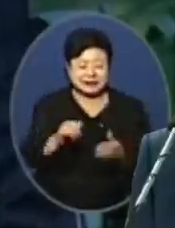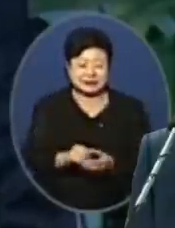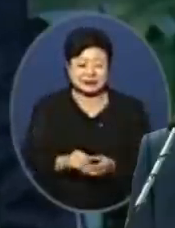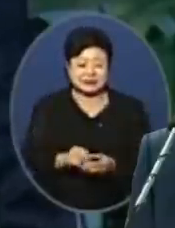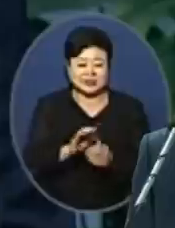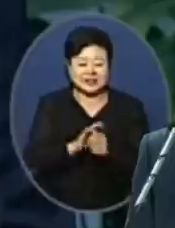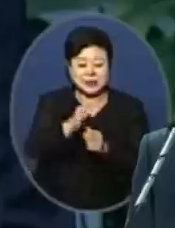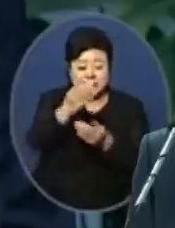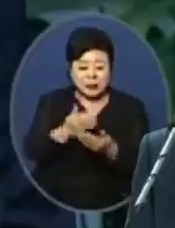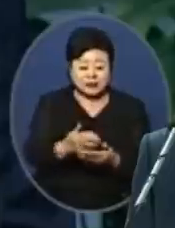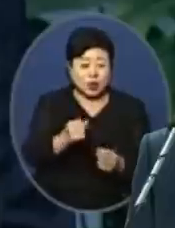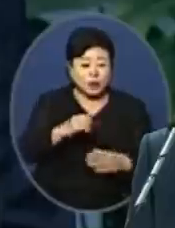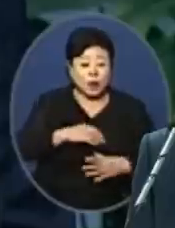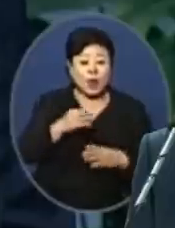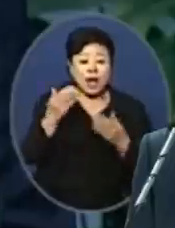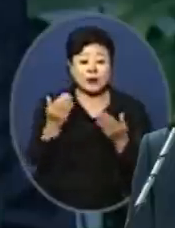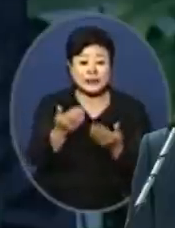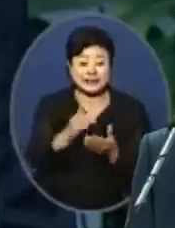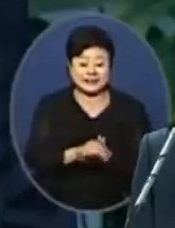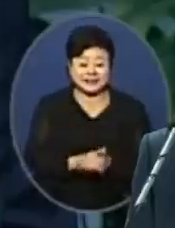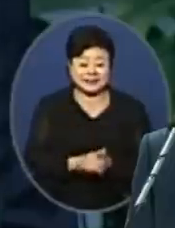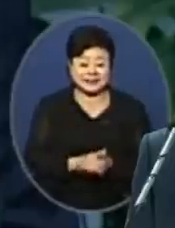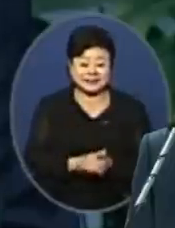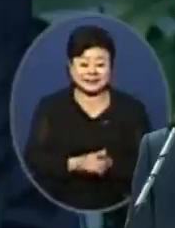같은 대접을 받게 되니 놀라운 일인 것입니다.